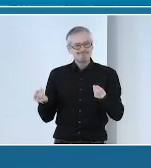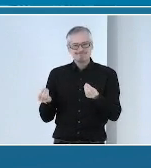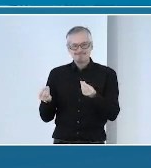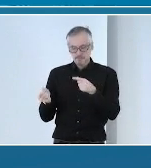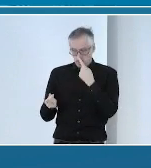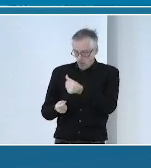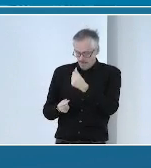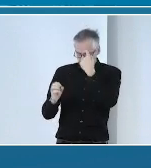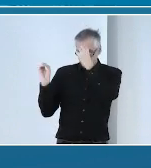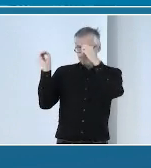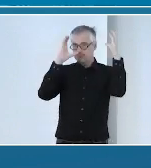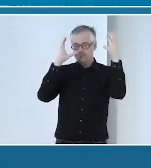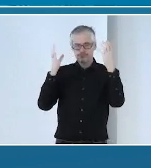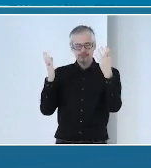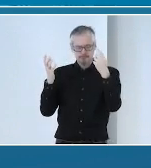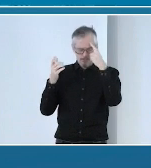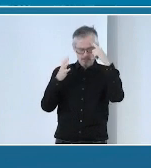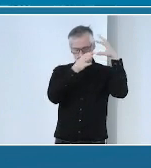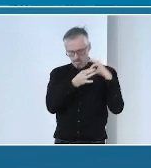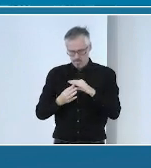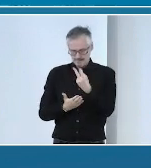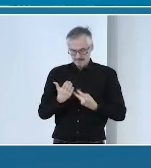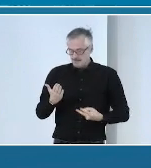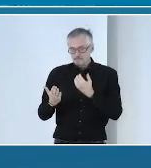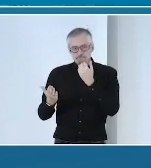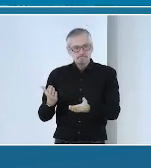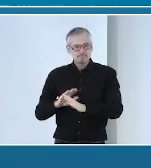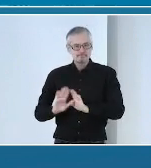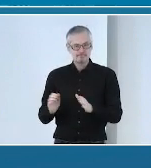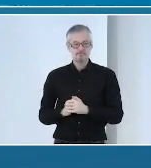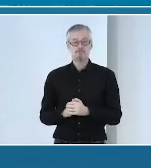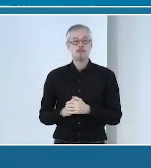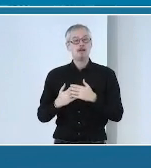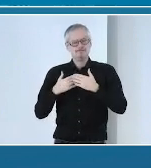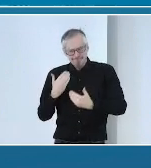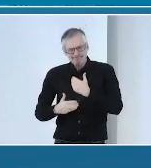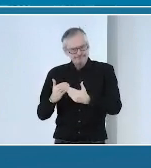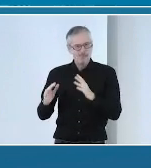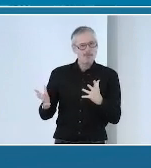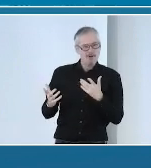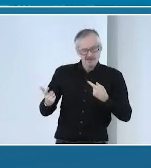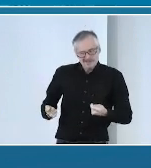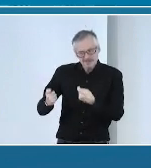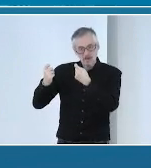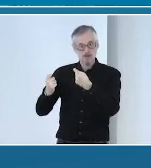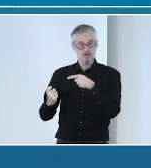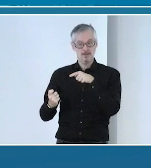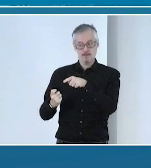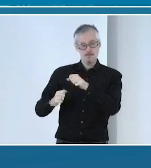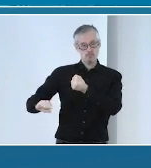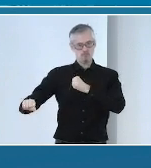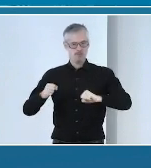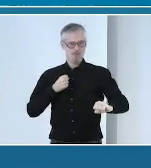leur représentation était vraiment difficile. Et alors finalement, la solution, ça a été de les faire bouger, c'est-à-dire de